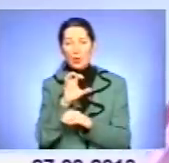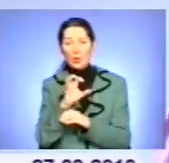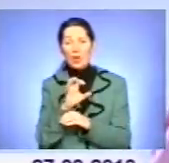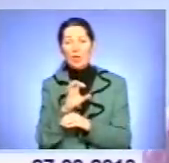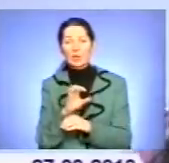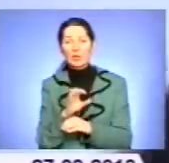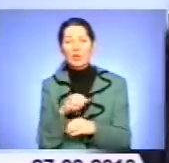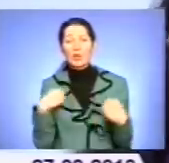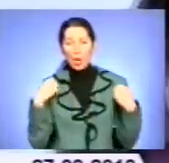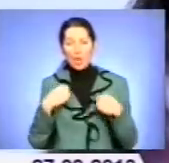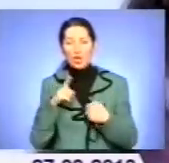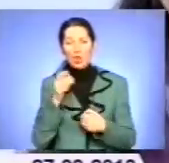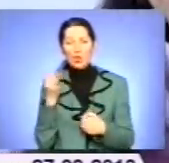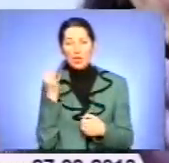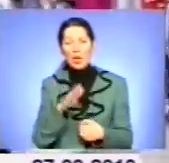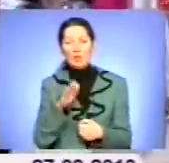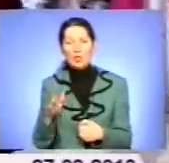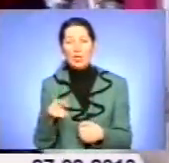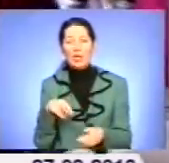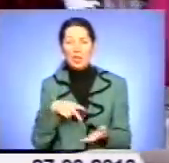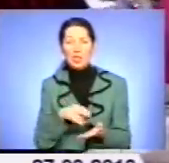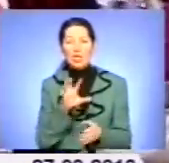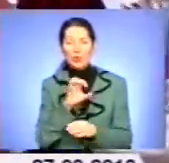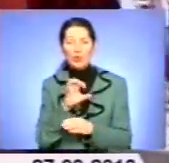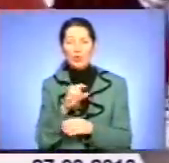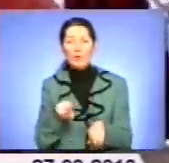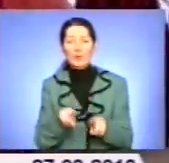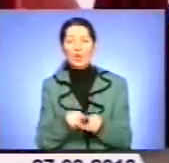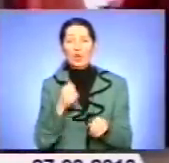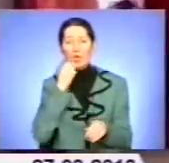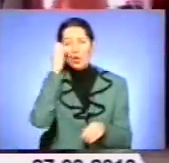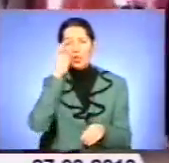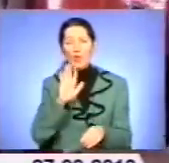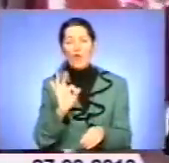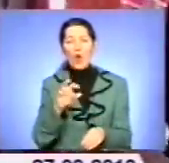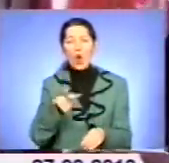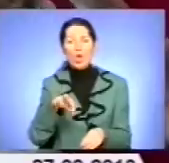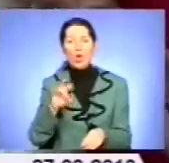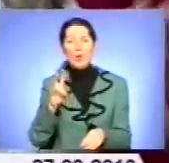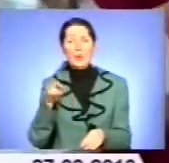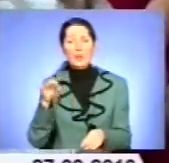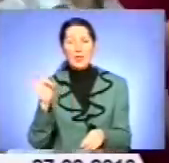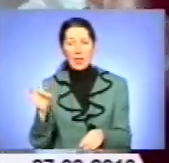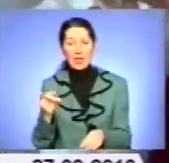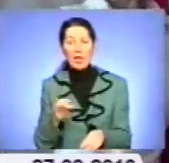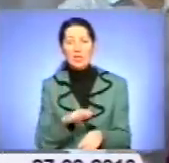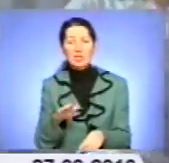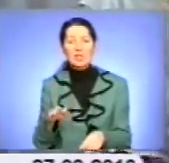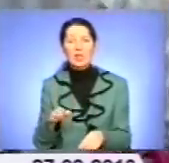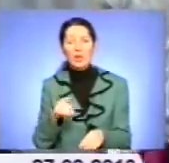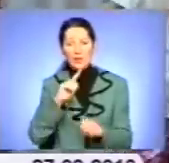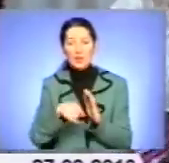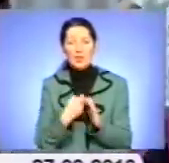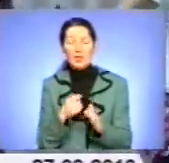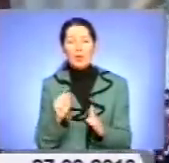ваших дівчат, ідіть фотографуйте. Також завдяки волонтерам дітки дізналися більше про арт-терапію, візаж